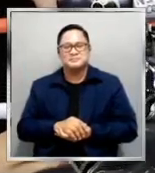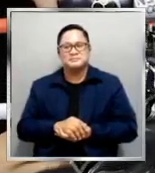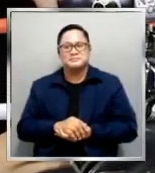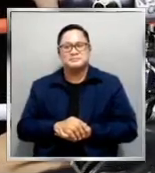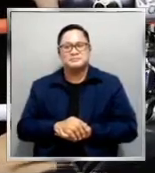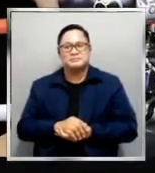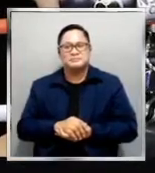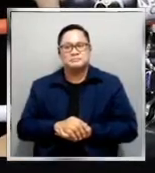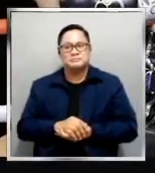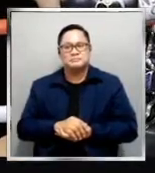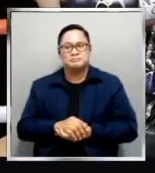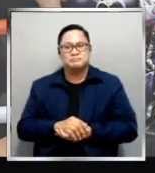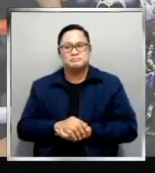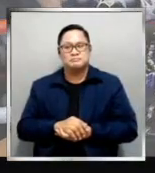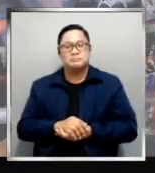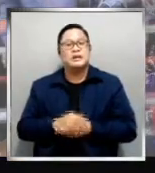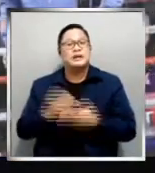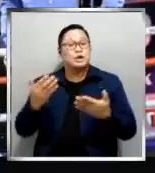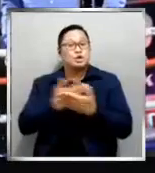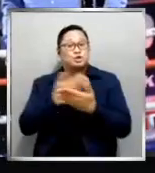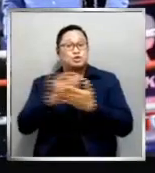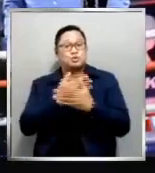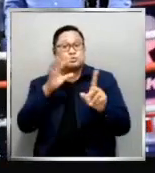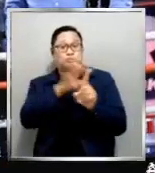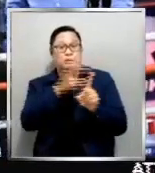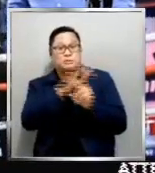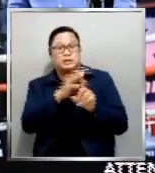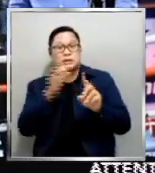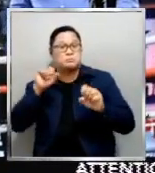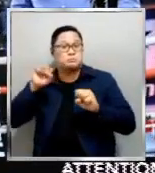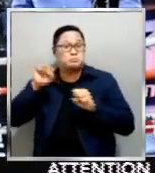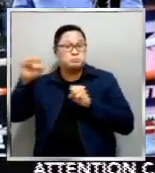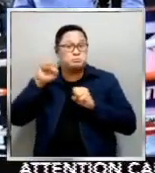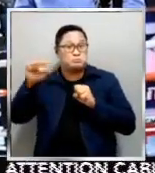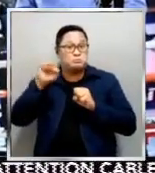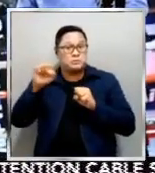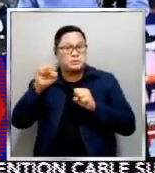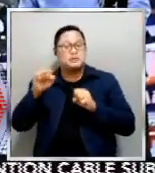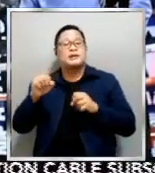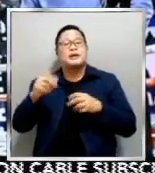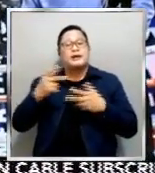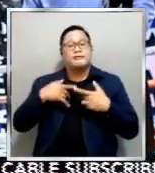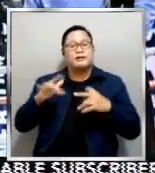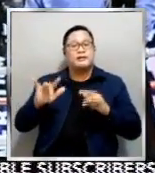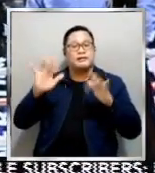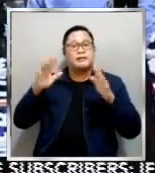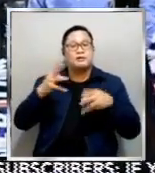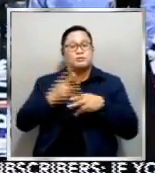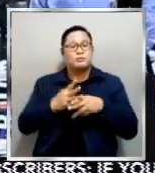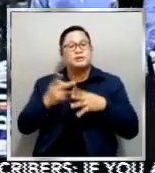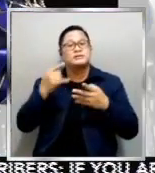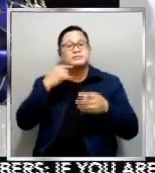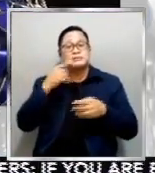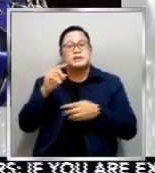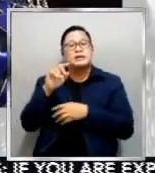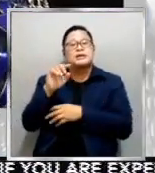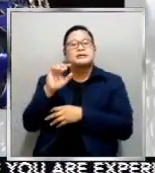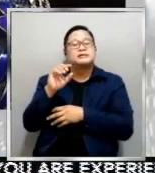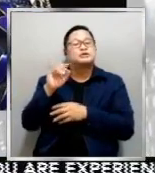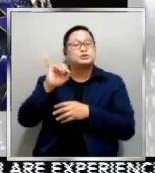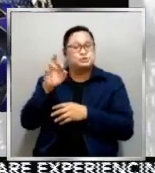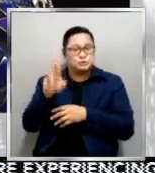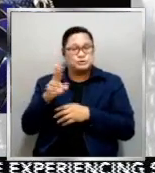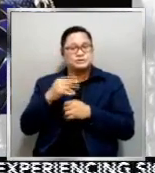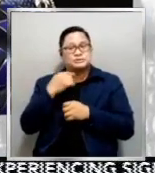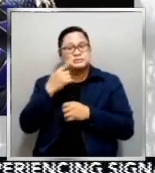May bagong superstar ang professional boxing. Ang undisputed lightweight champion of the world na si Teofimo Lopez Jr. Nakuha ni Lopez